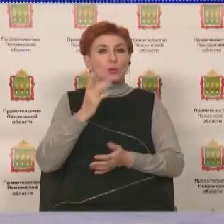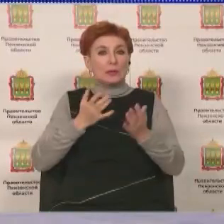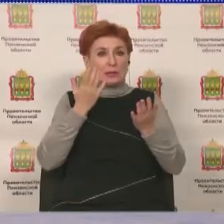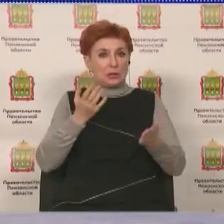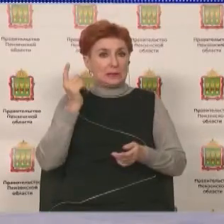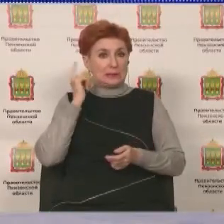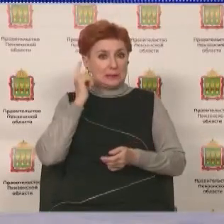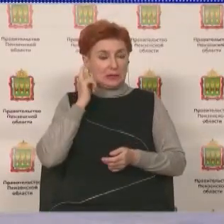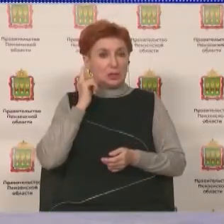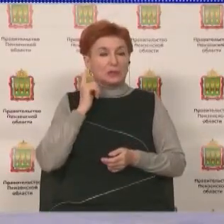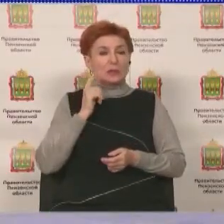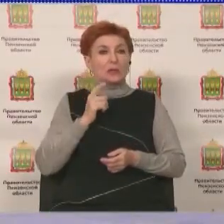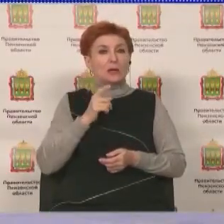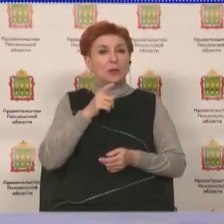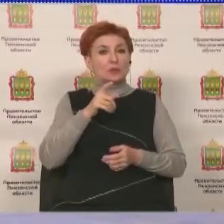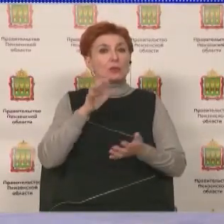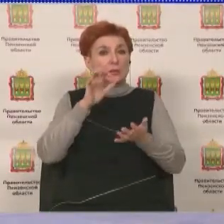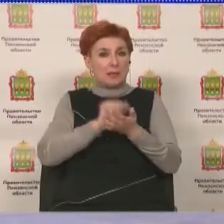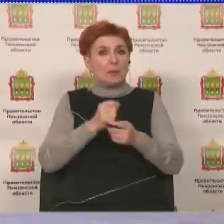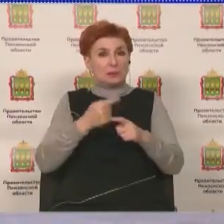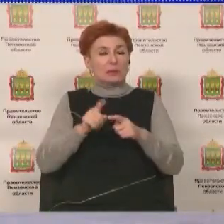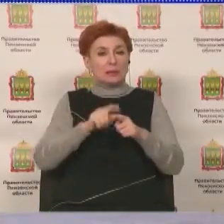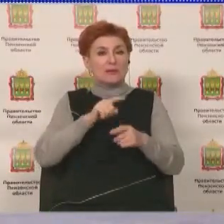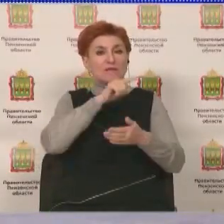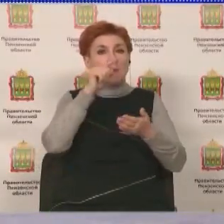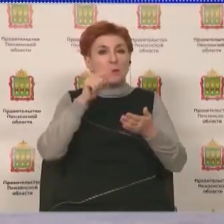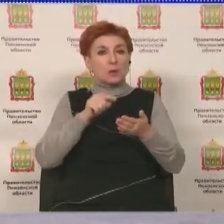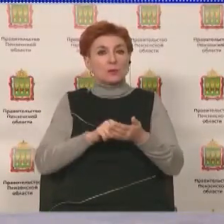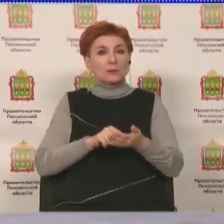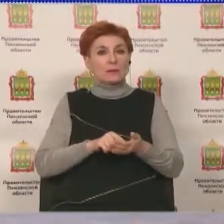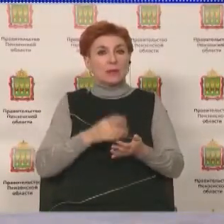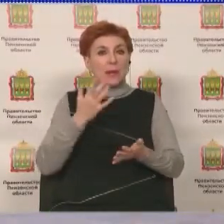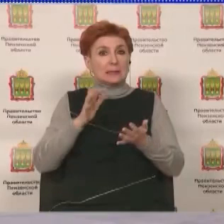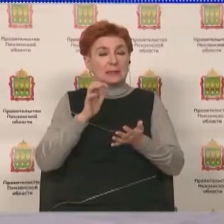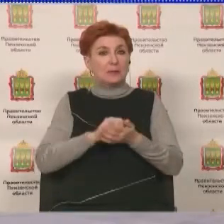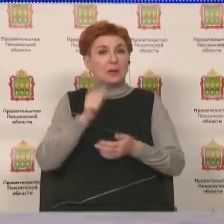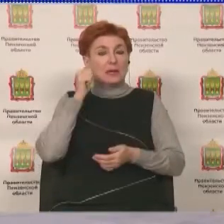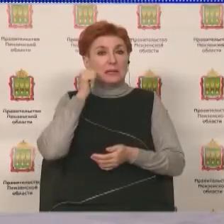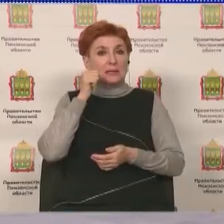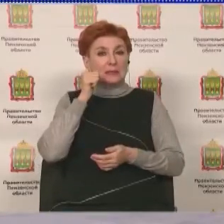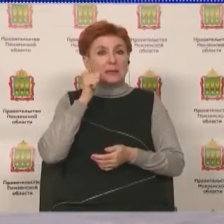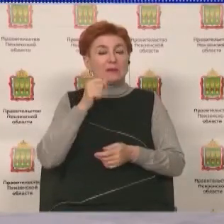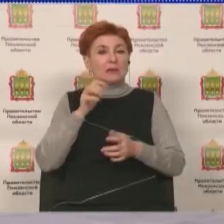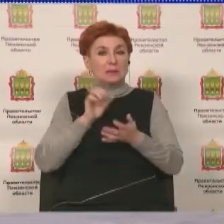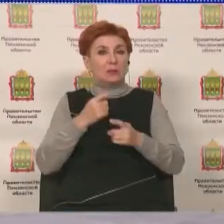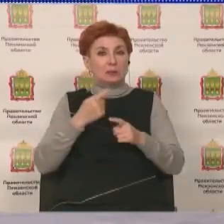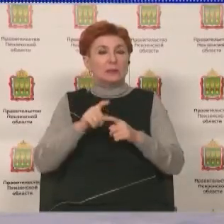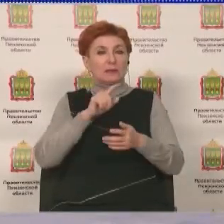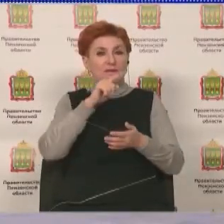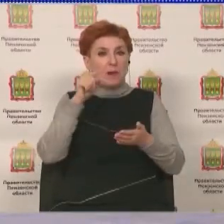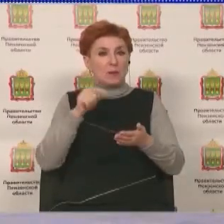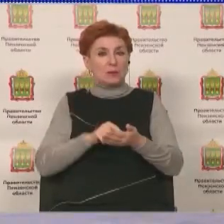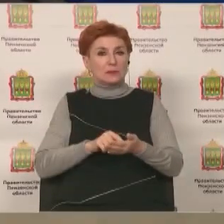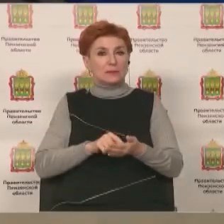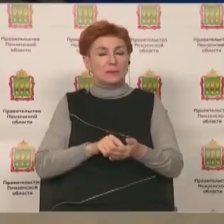меня слышит, а я думаю, что он меня слышит, он уже займется этим вопросом. Значит, а если не займется, то завтра я займусь тоже этим вопросом. Олег